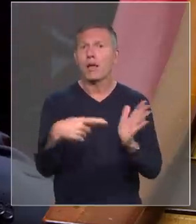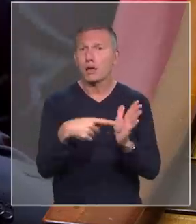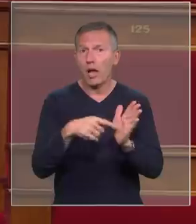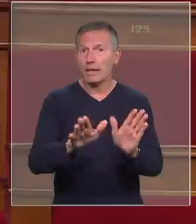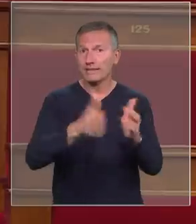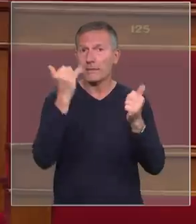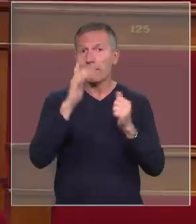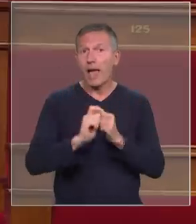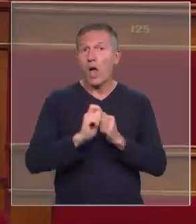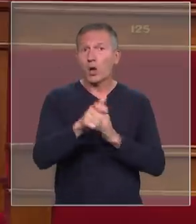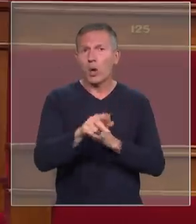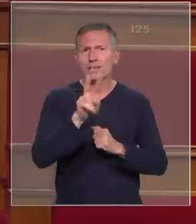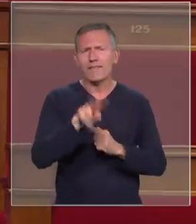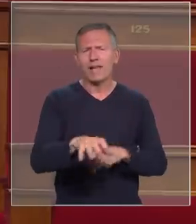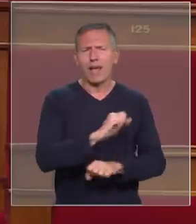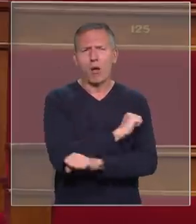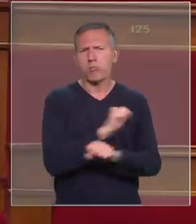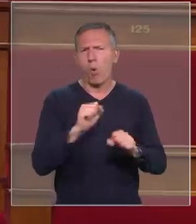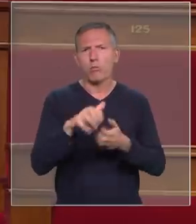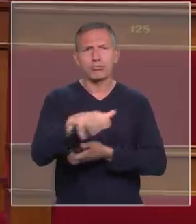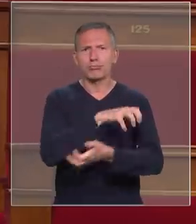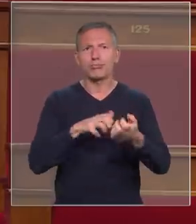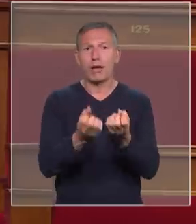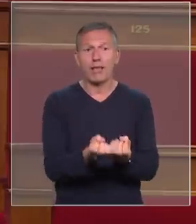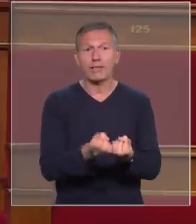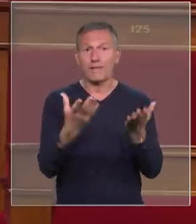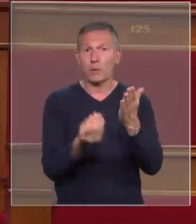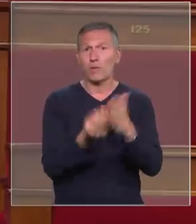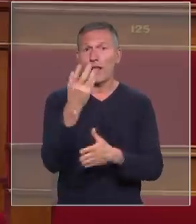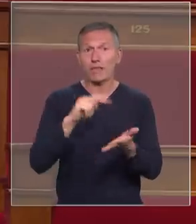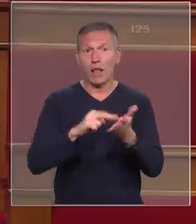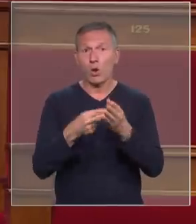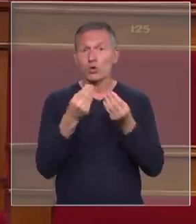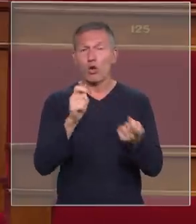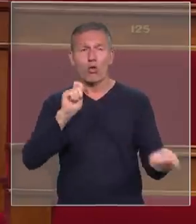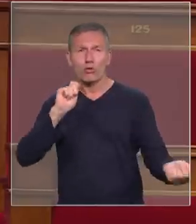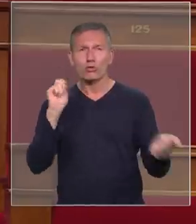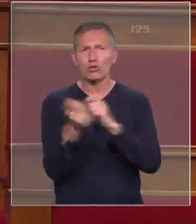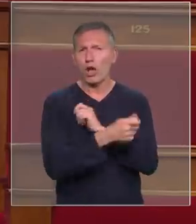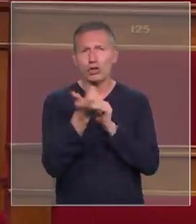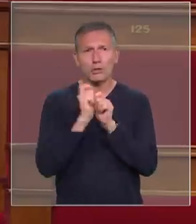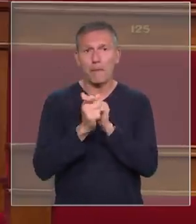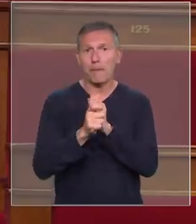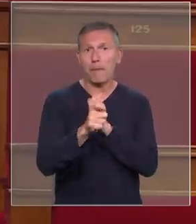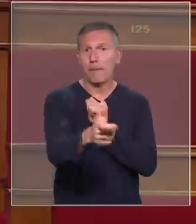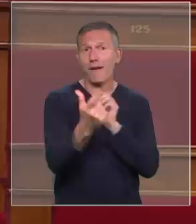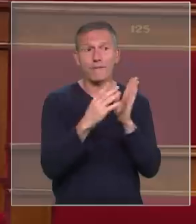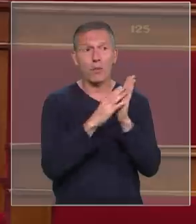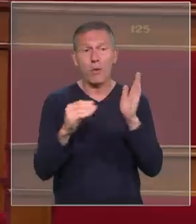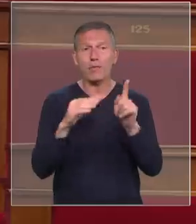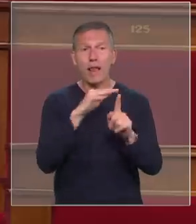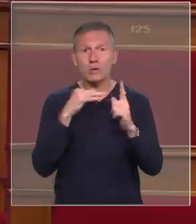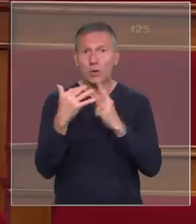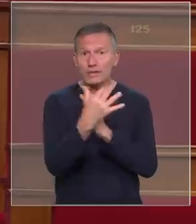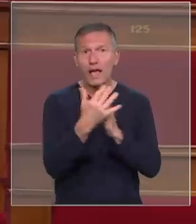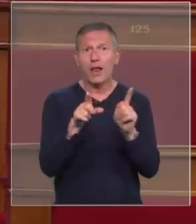que les effets seront fulgurants. Les développements de ces technologies vont bouleverser en cascade nos modèles sociaux et